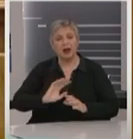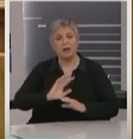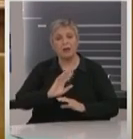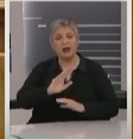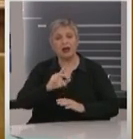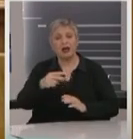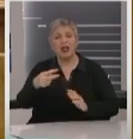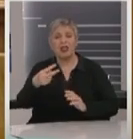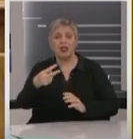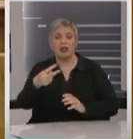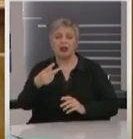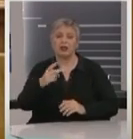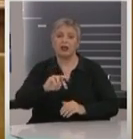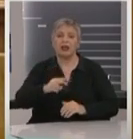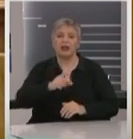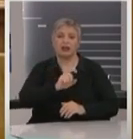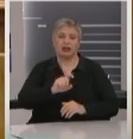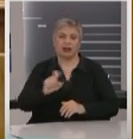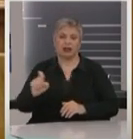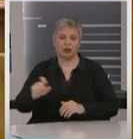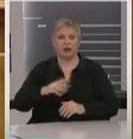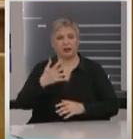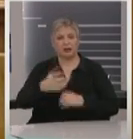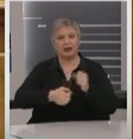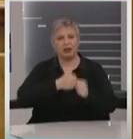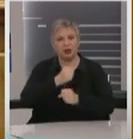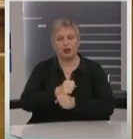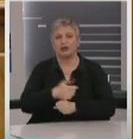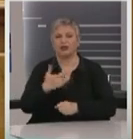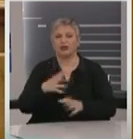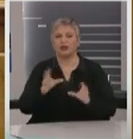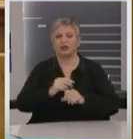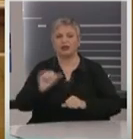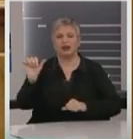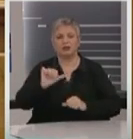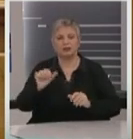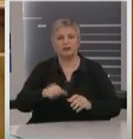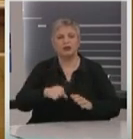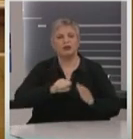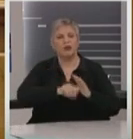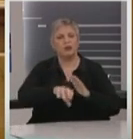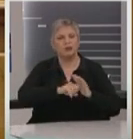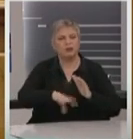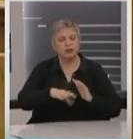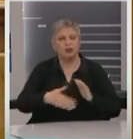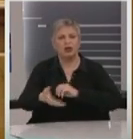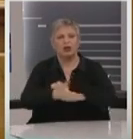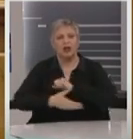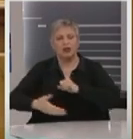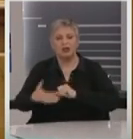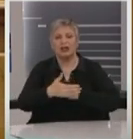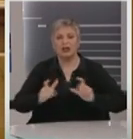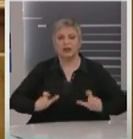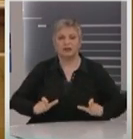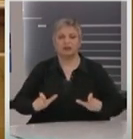πενταετίας. Έργα στους κρίσιμους τομείς της ίδρευσης, της αποχέτευσης, της αγροτικής οδοποιίας και της αντιπλημμυρικής